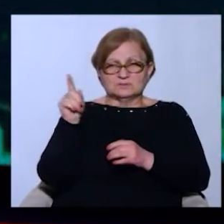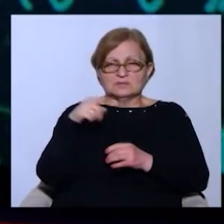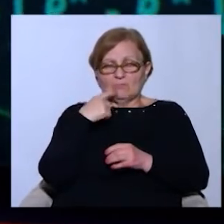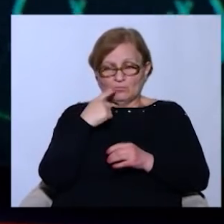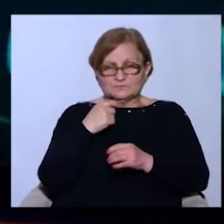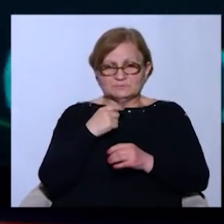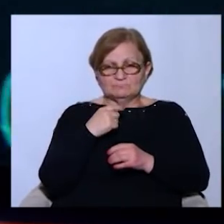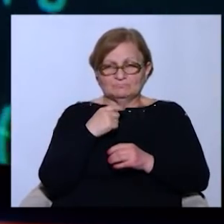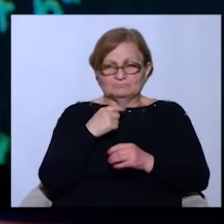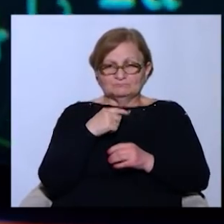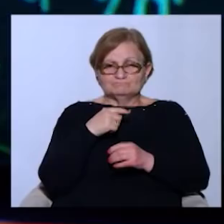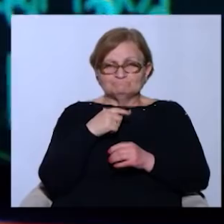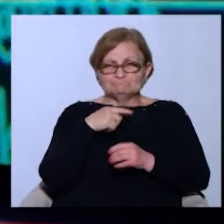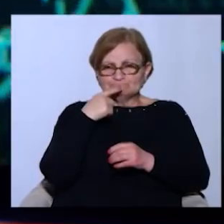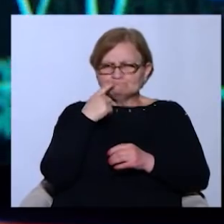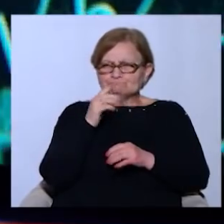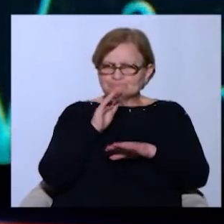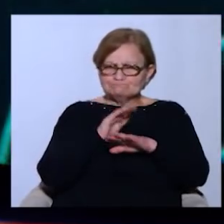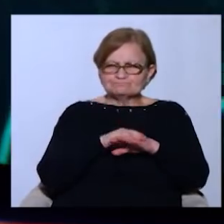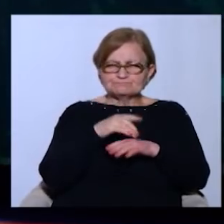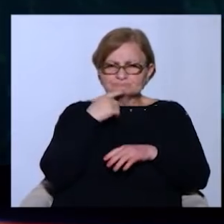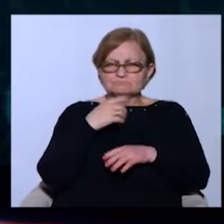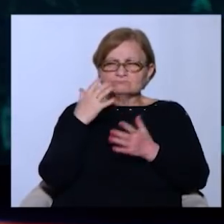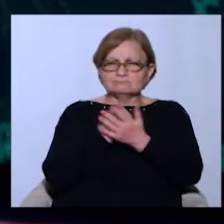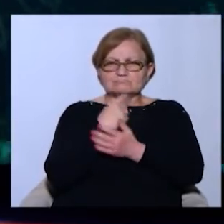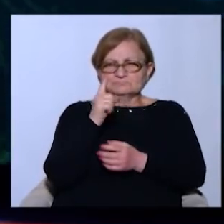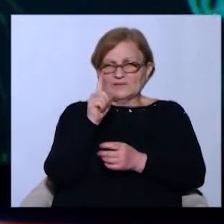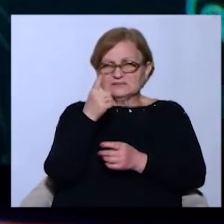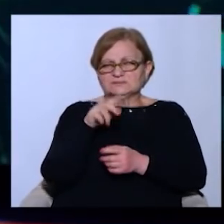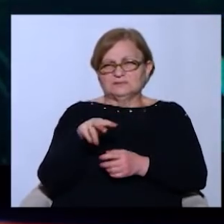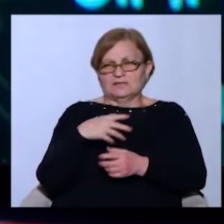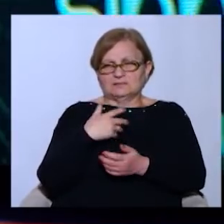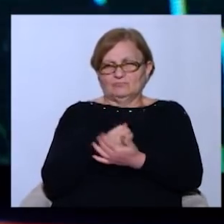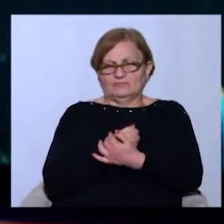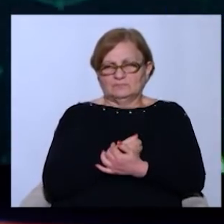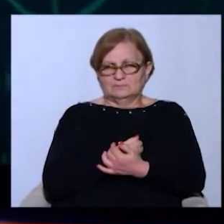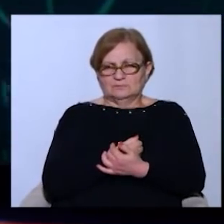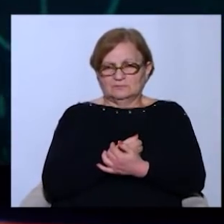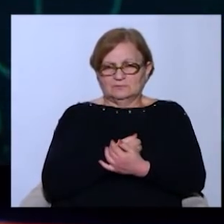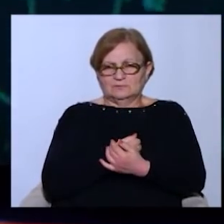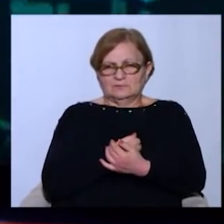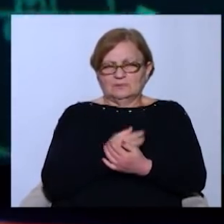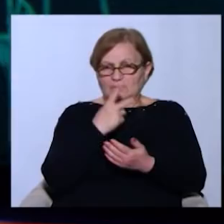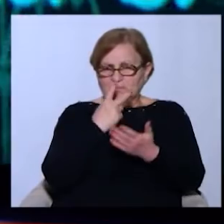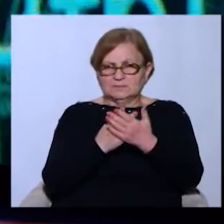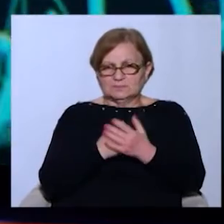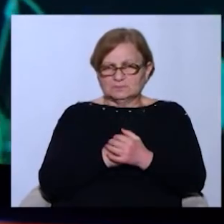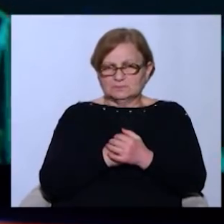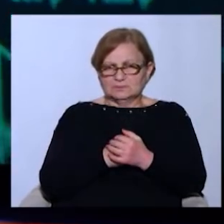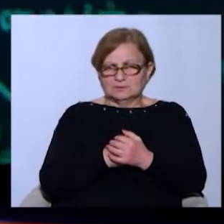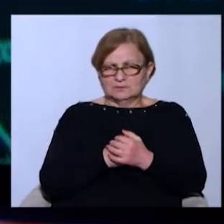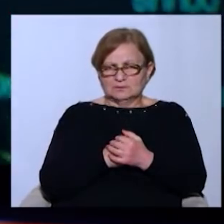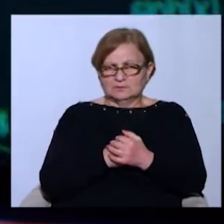ვინც ადასტურებს თავის ნათქვამს, რომ მე მოვიგე 1 ლარი. და აი ასე მსჯელობს. აბა ნახეთ. ესე